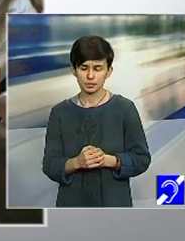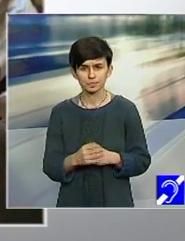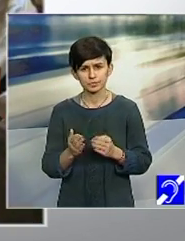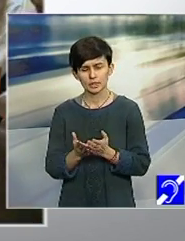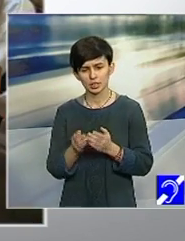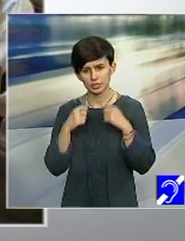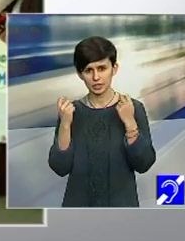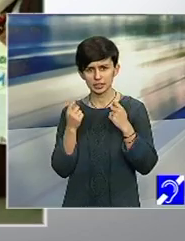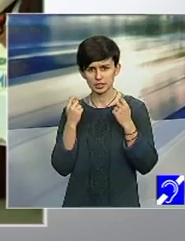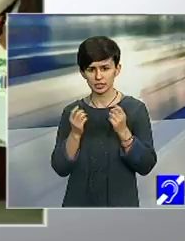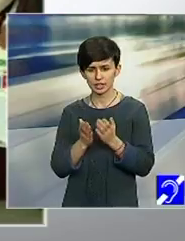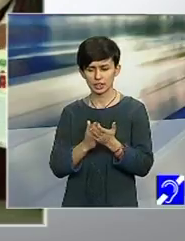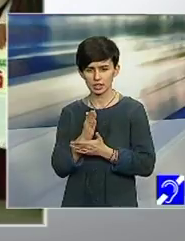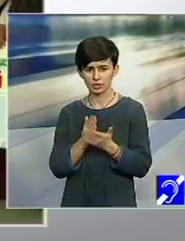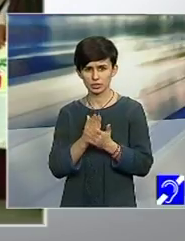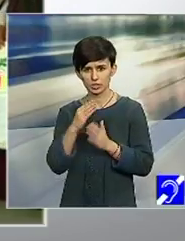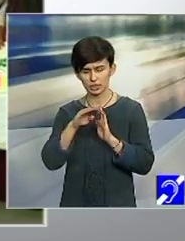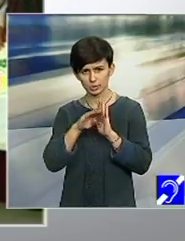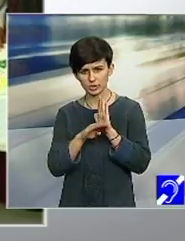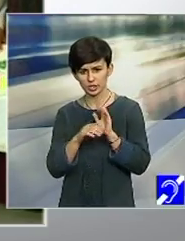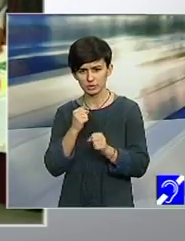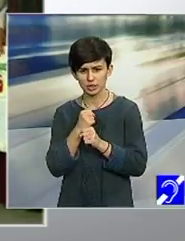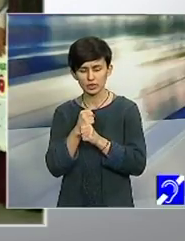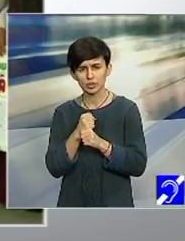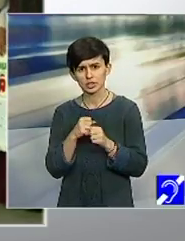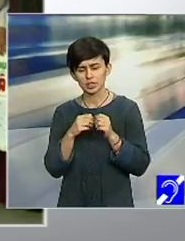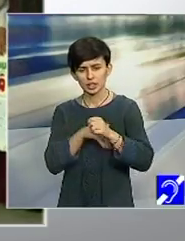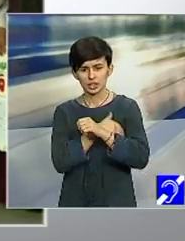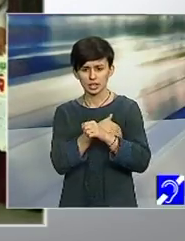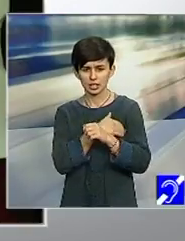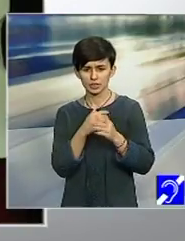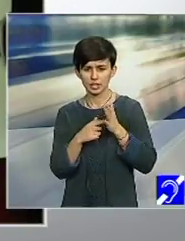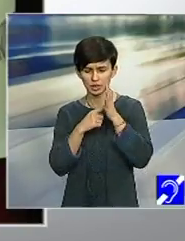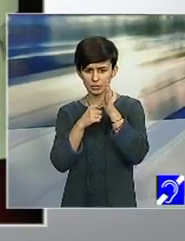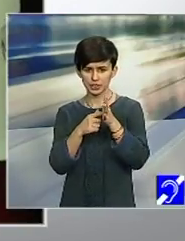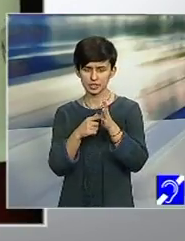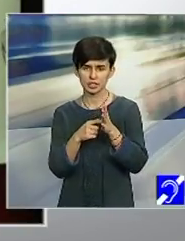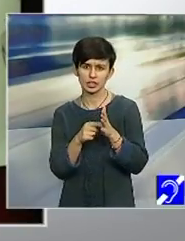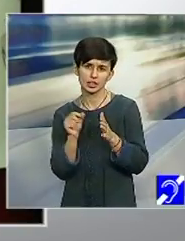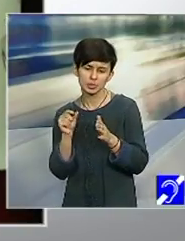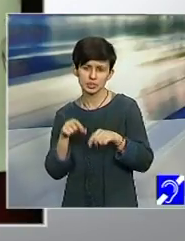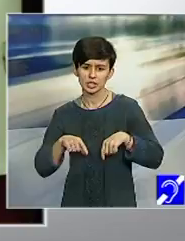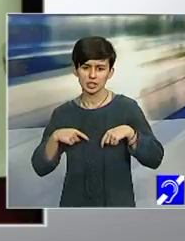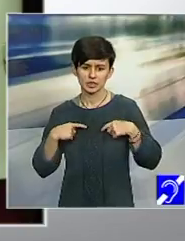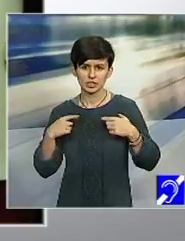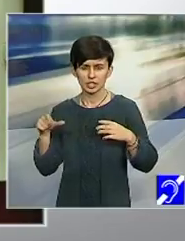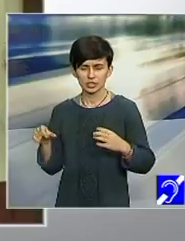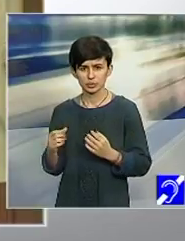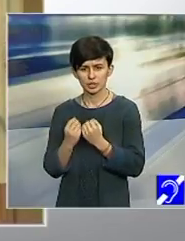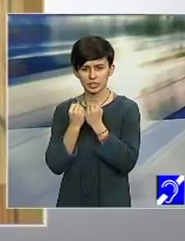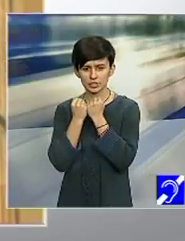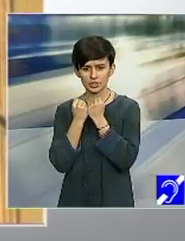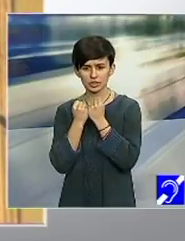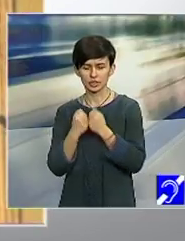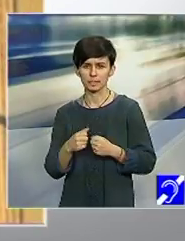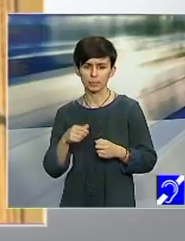Festivitatea a continuat cu programul susținut de elevii care au prezentat crâmpeie de viață ale unor supraviețuitori ai lagărilor morții. În final,